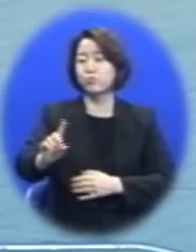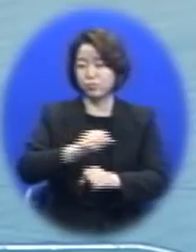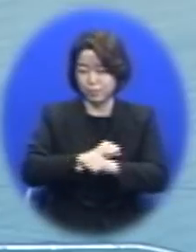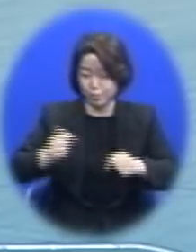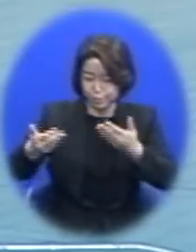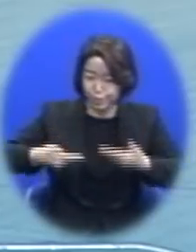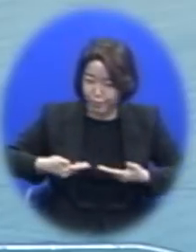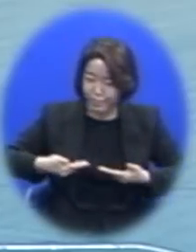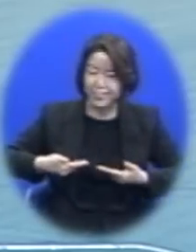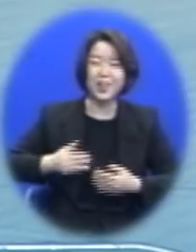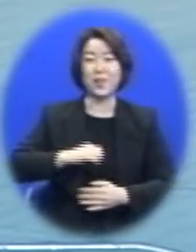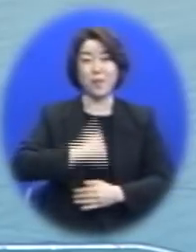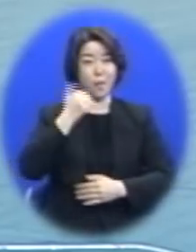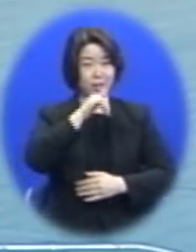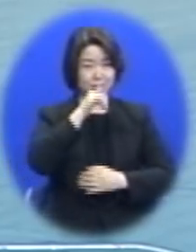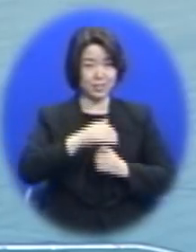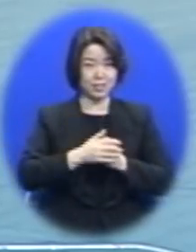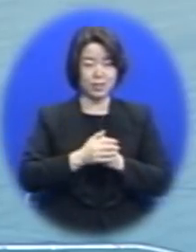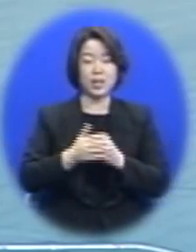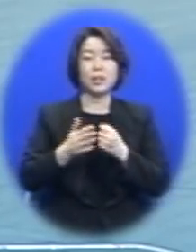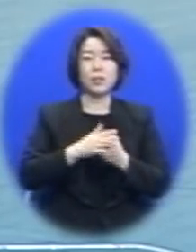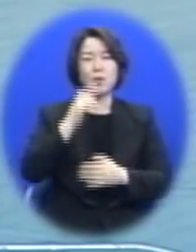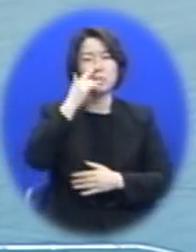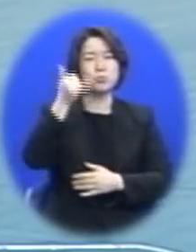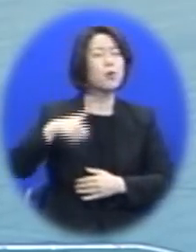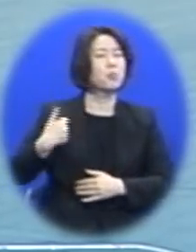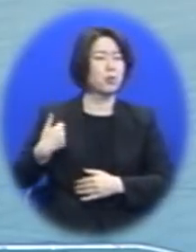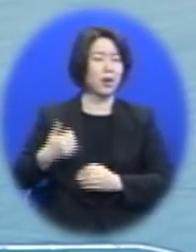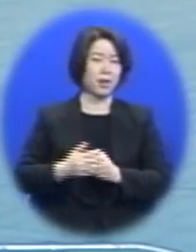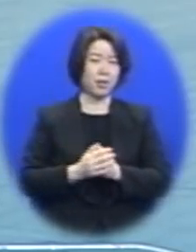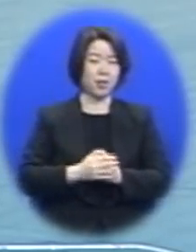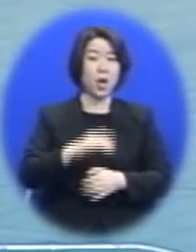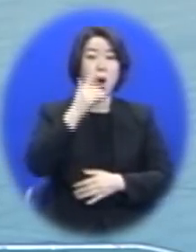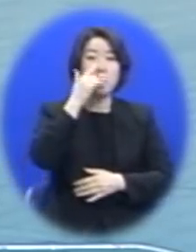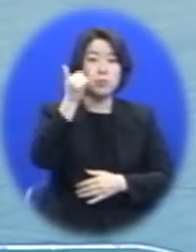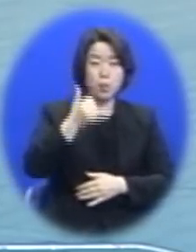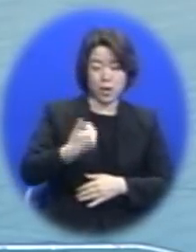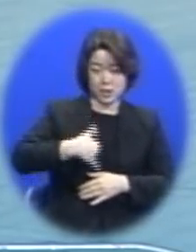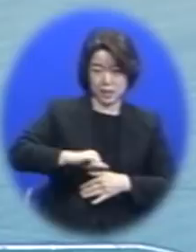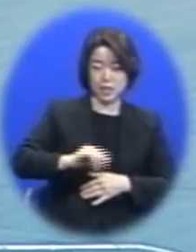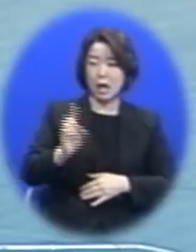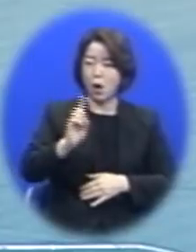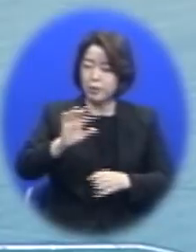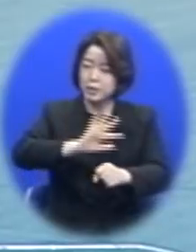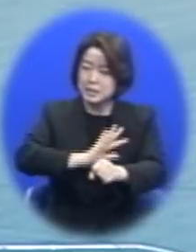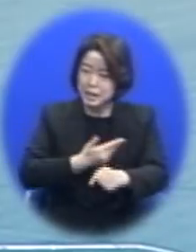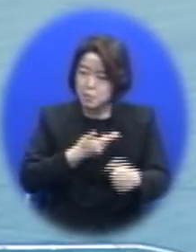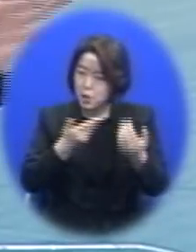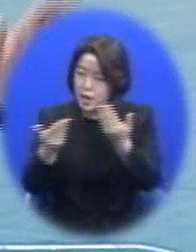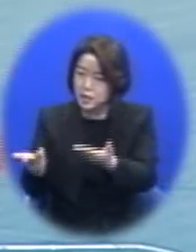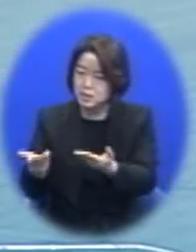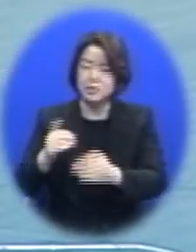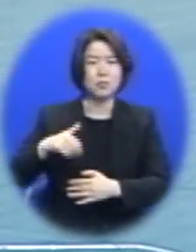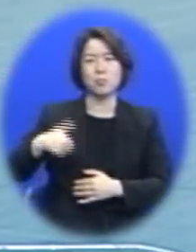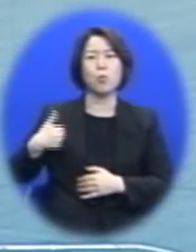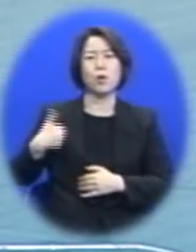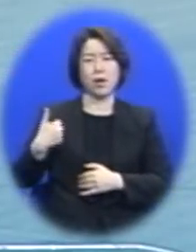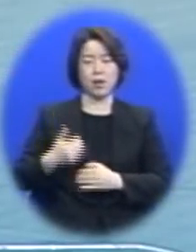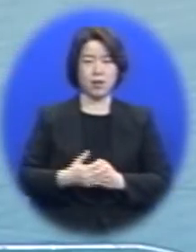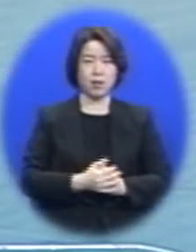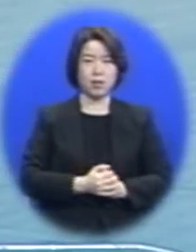아니야 모르는 거에요 부모가 부모가 자식들에게 어떤 잘못을 저질렀는지 몰라요